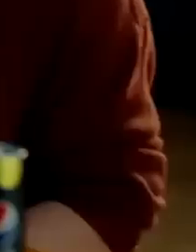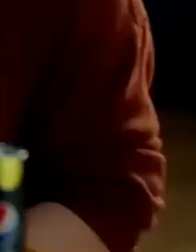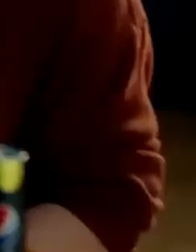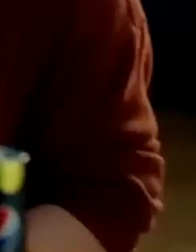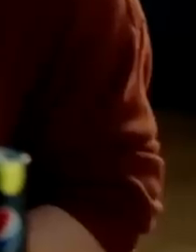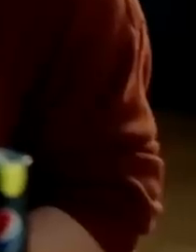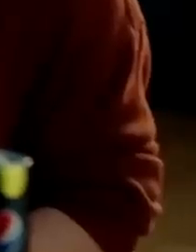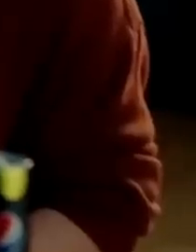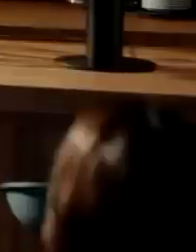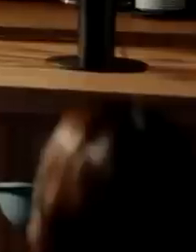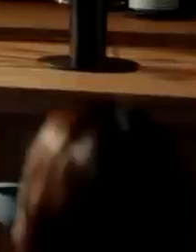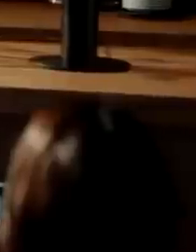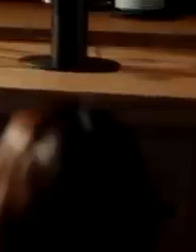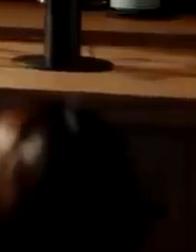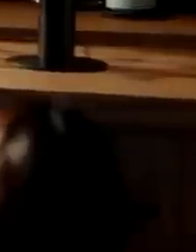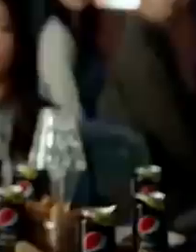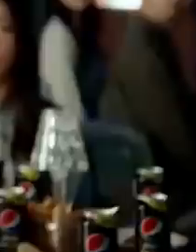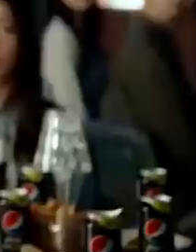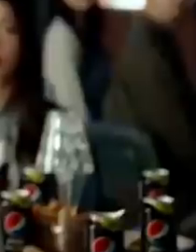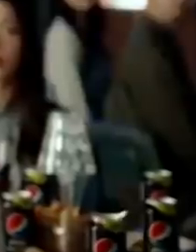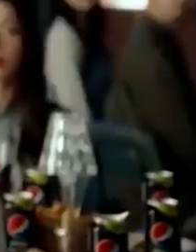내가 원하는 펩시는?